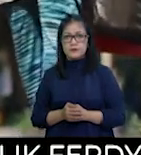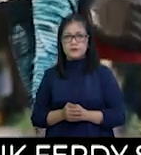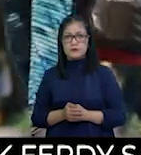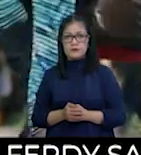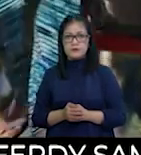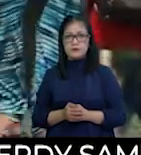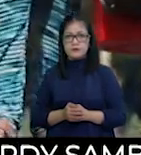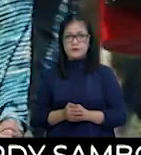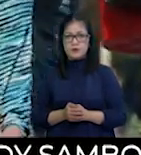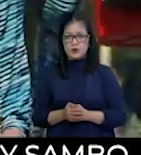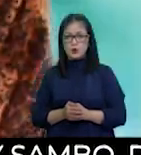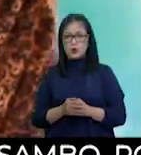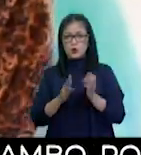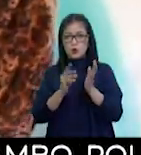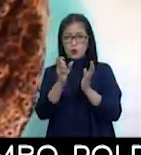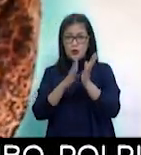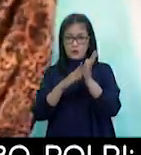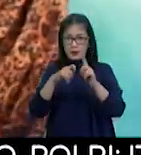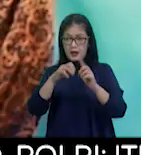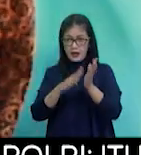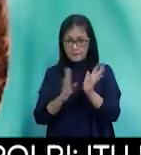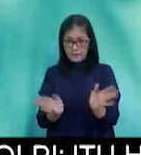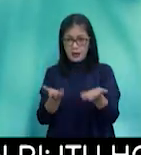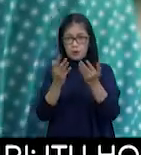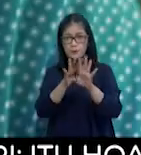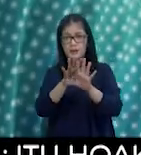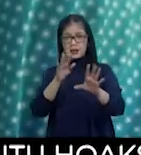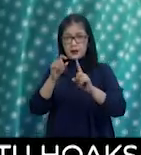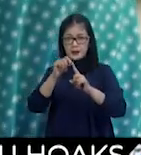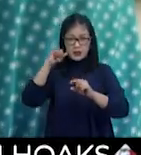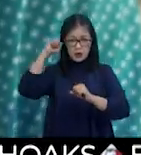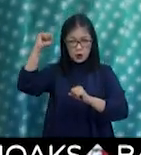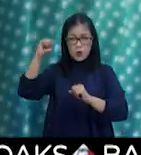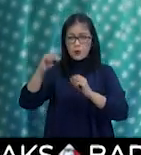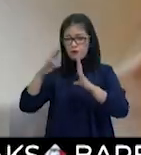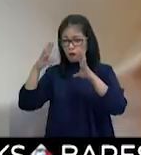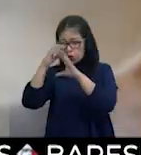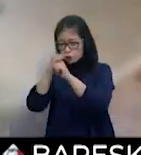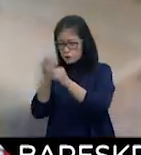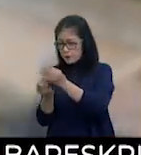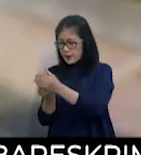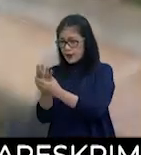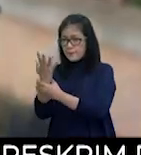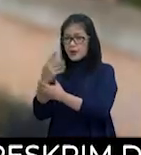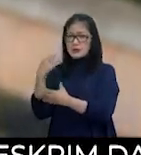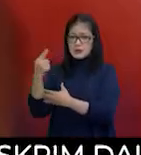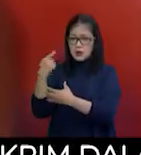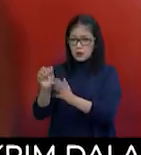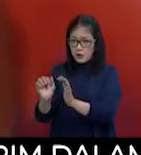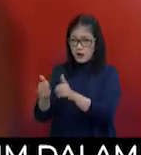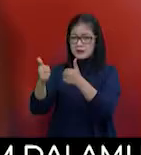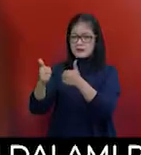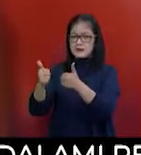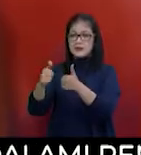Pemulihan UMKM merupakan salah satu fokus Partai Perindo di masa pandemi guna mendorong pertumbuhan ekonomi nasional. Melalui program